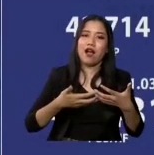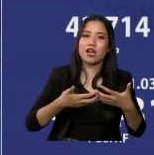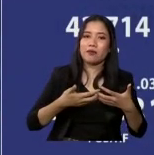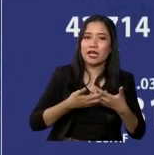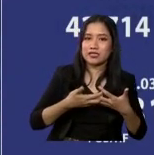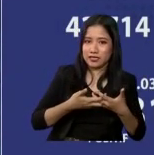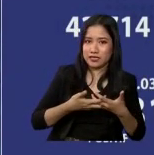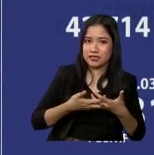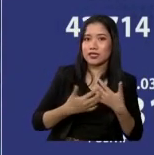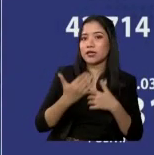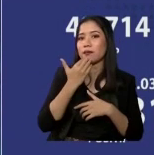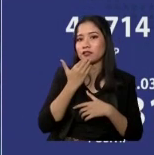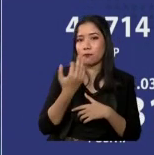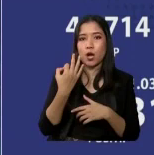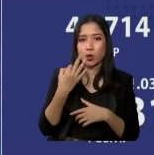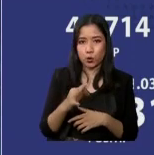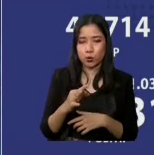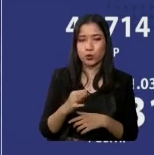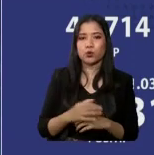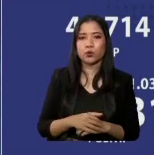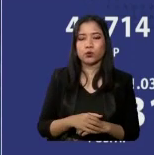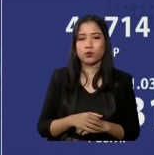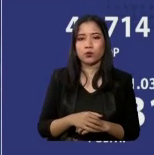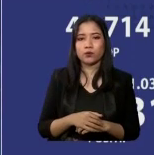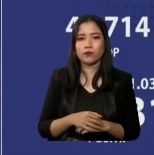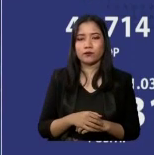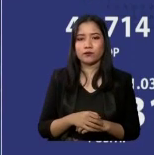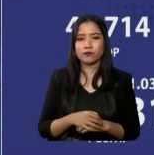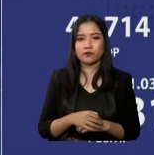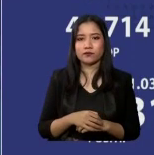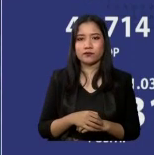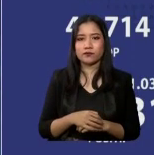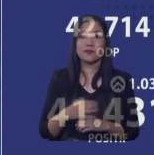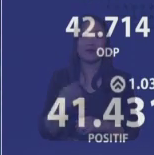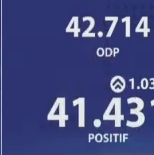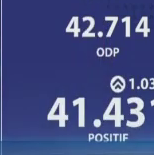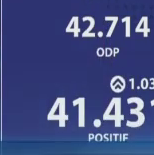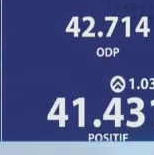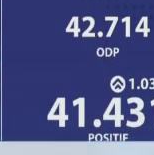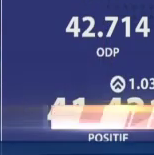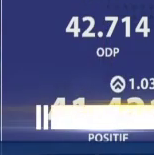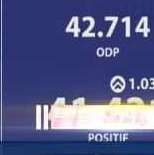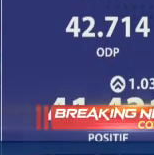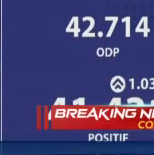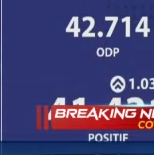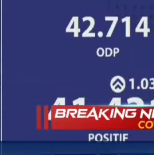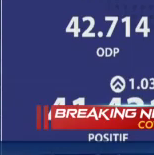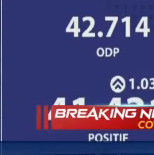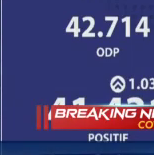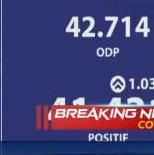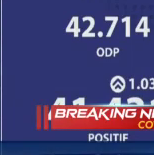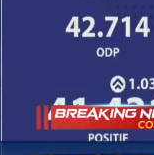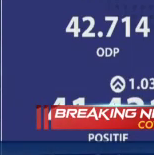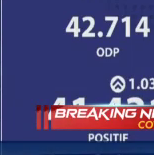kebiasaan yang baru mengharuskan kita untuk menjamin diri kita masing-masing